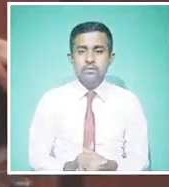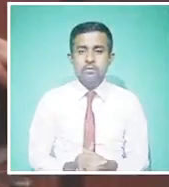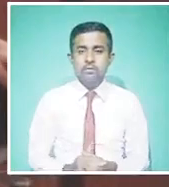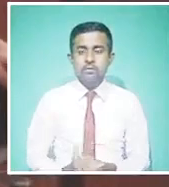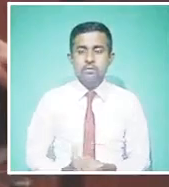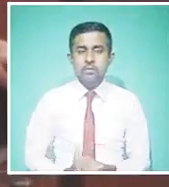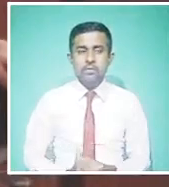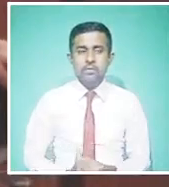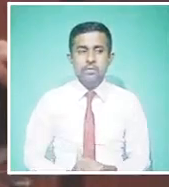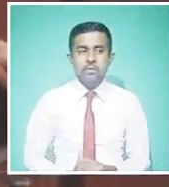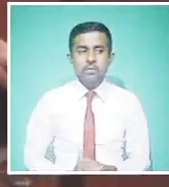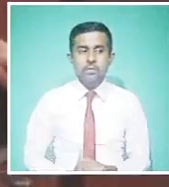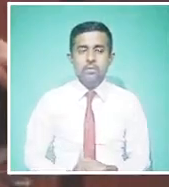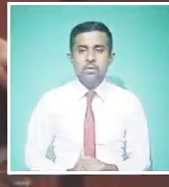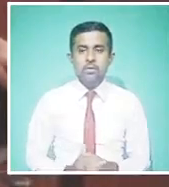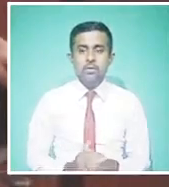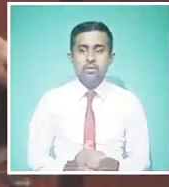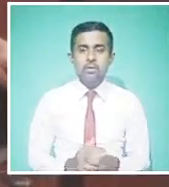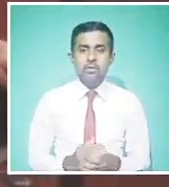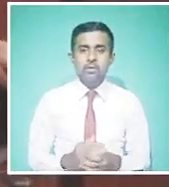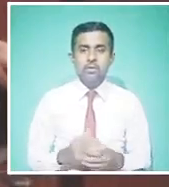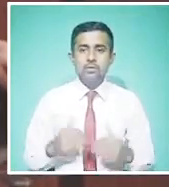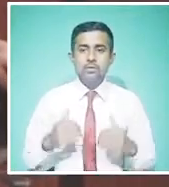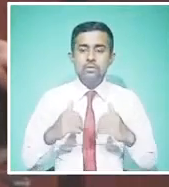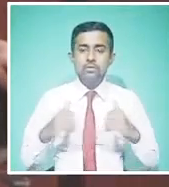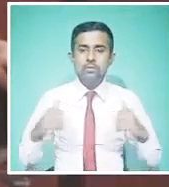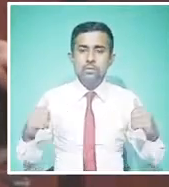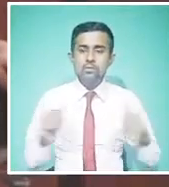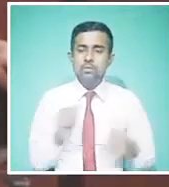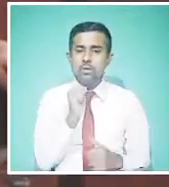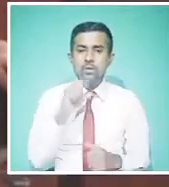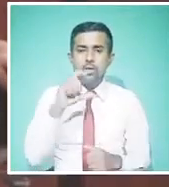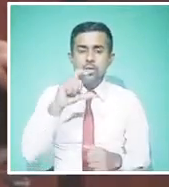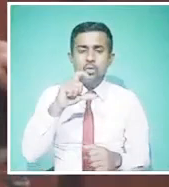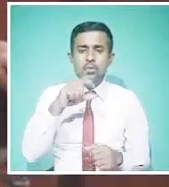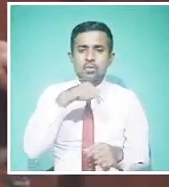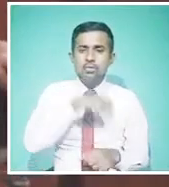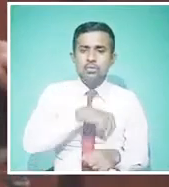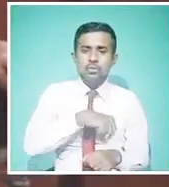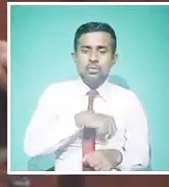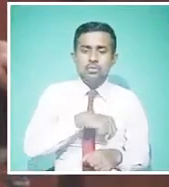அல்லது கொழும்பிலிருந்து செல்கின்ற ஏனைய துறை சார்ந்த